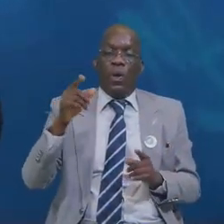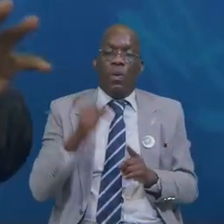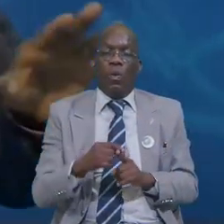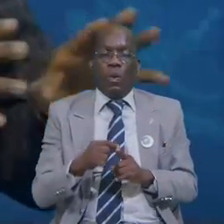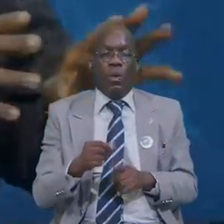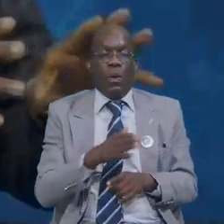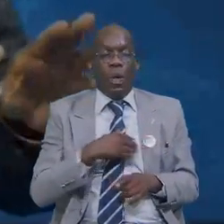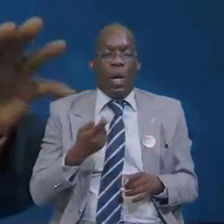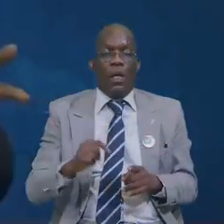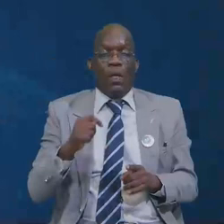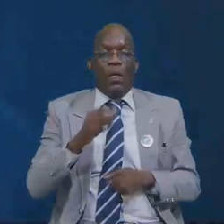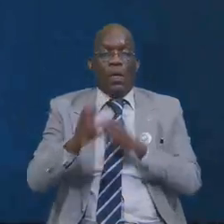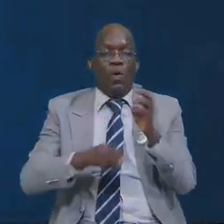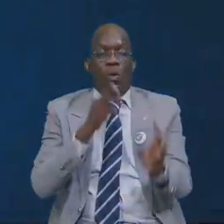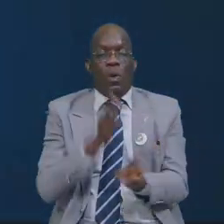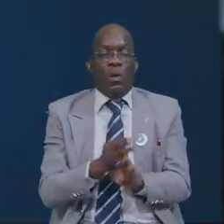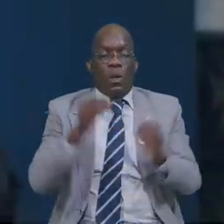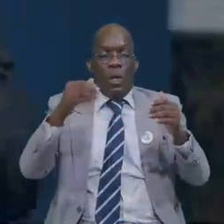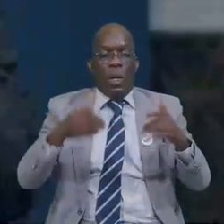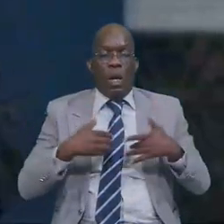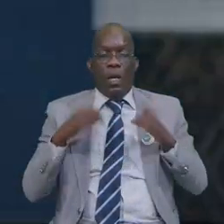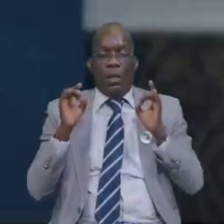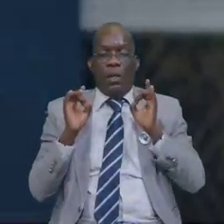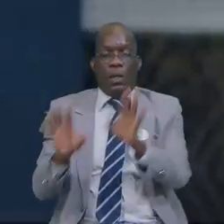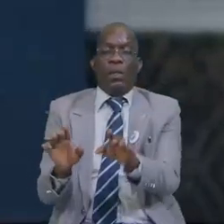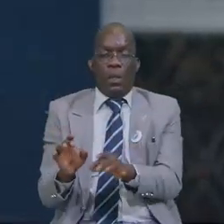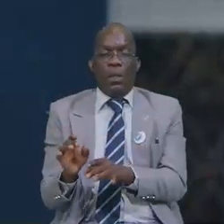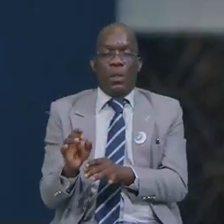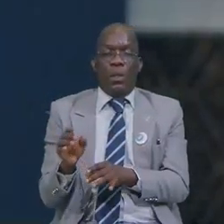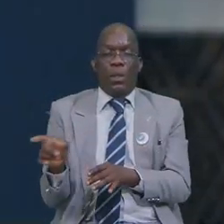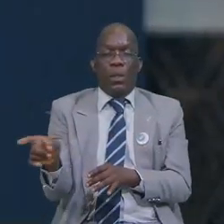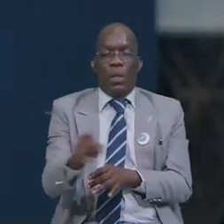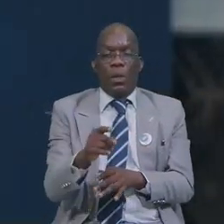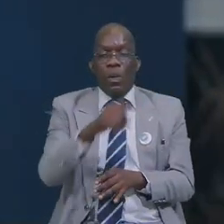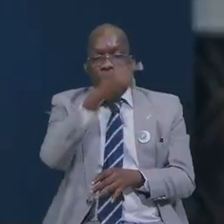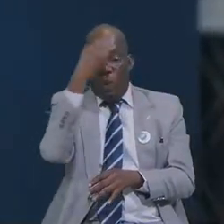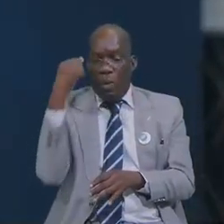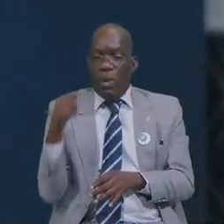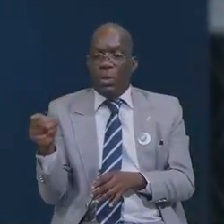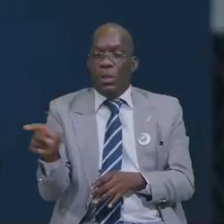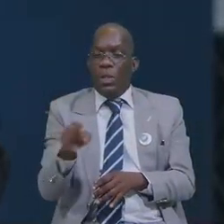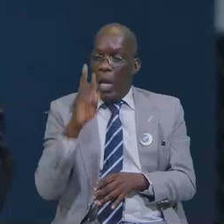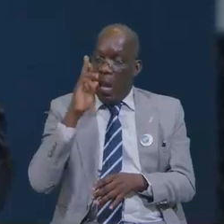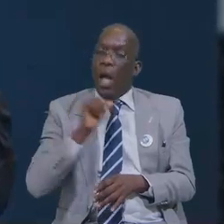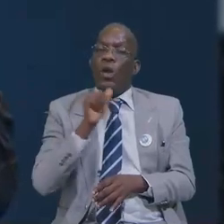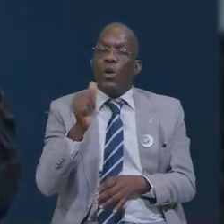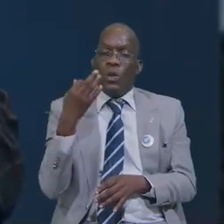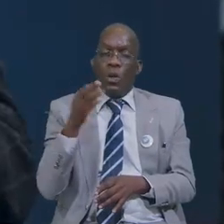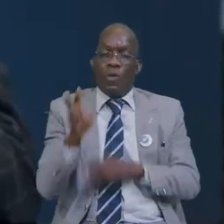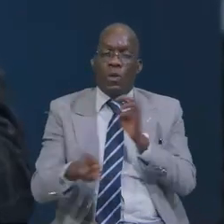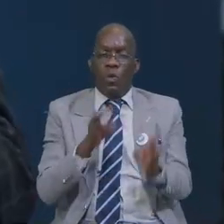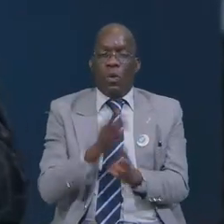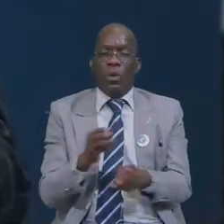14. Je leur ai donné ta parole et le monde les a haïs parce qu'ils ne sont pas du